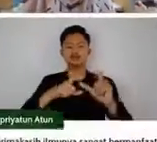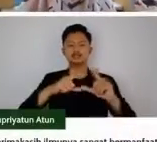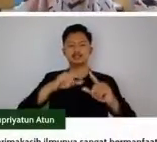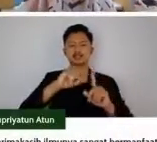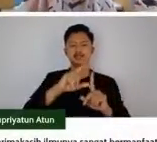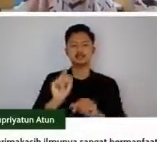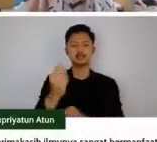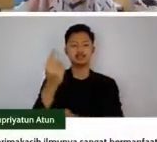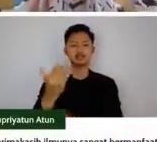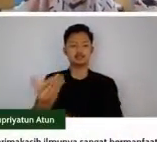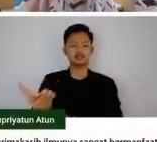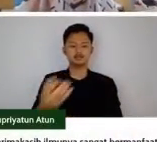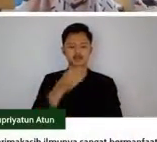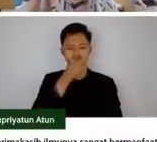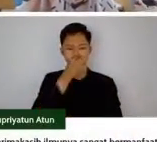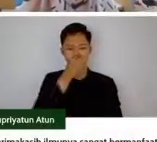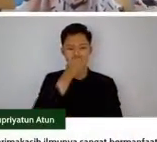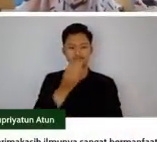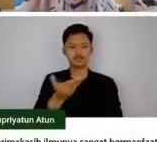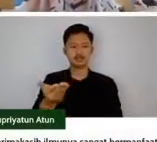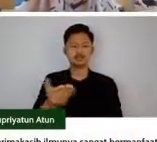dahulu. Silakan Pak,